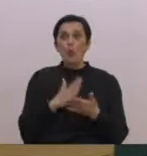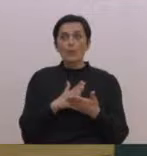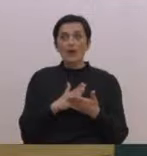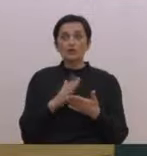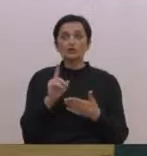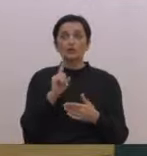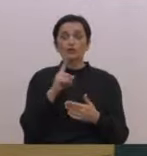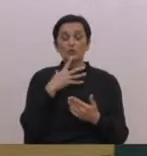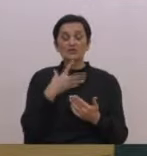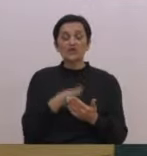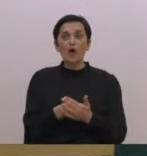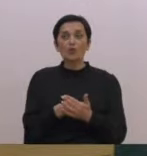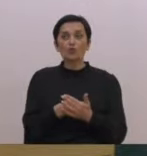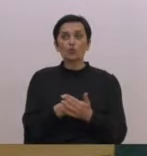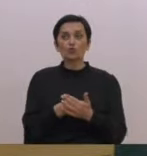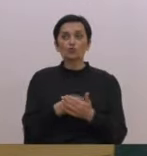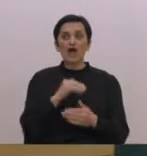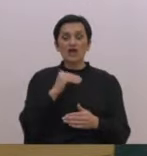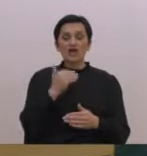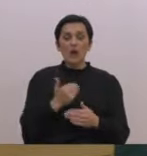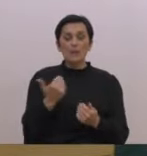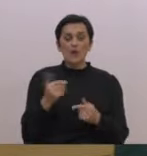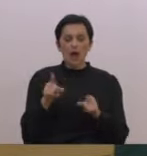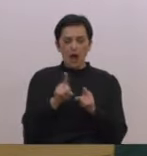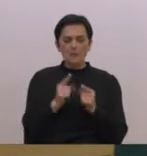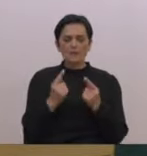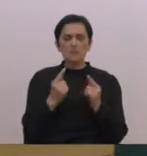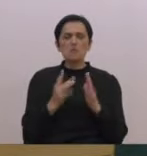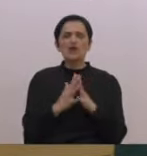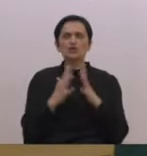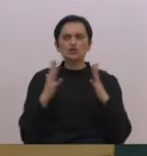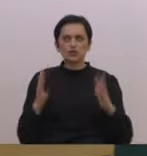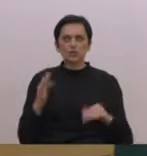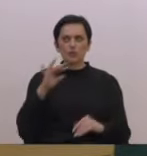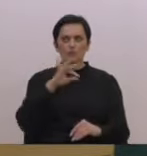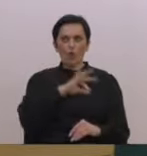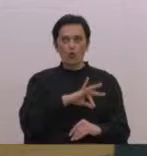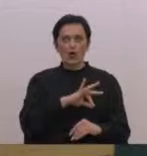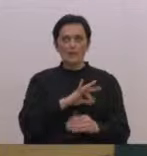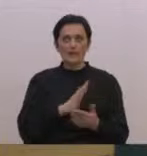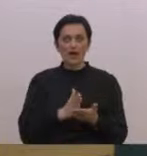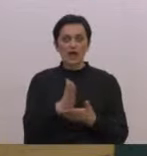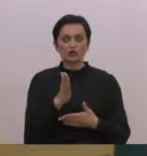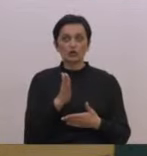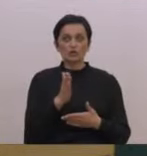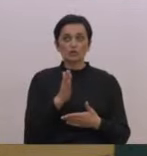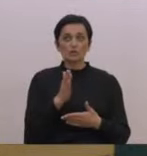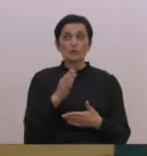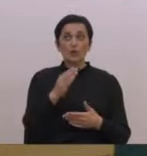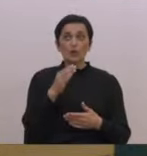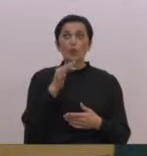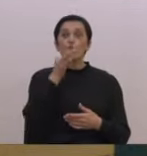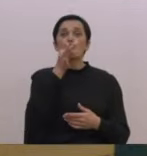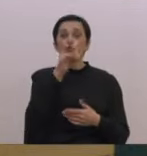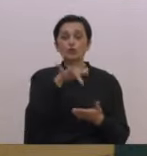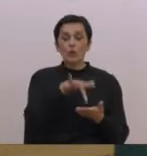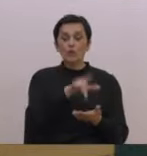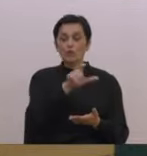რომ საკუთარი კაპიტალის აი ამხელა მასშტაბის მოგებაზე გადიოდეს. Უთხარით